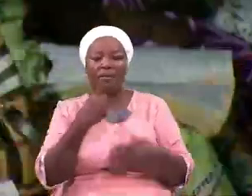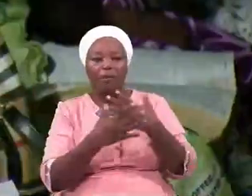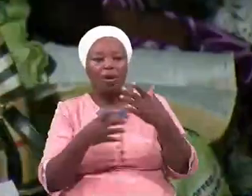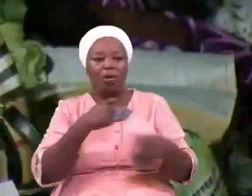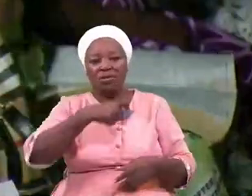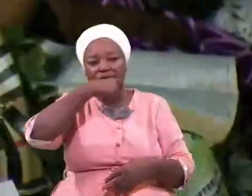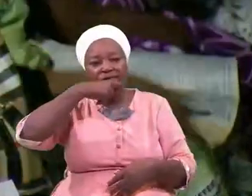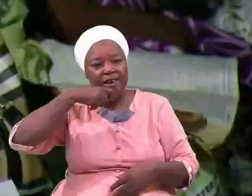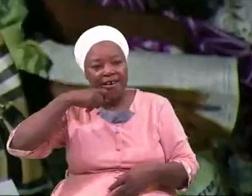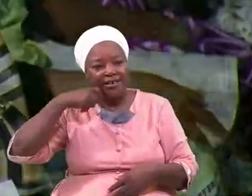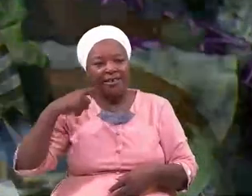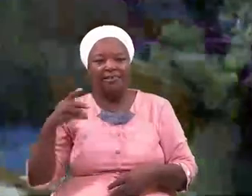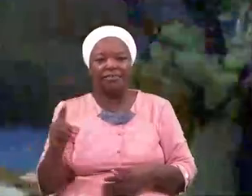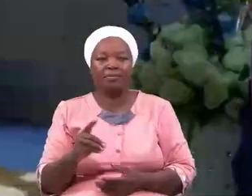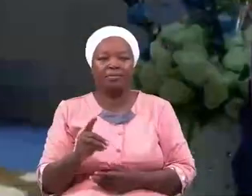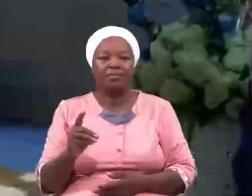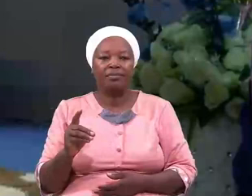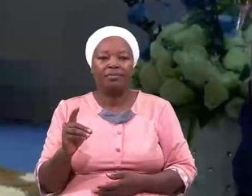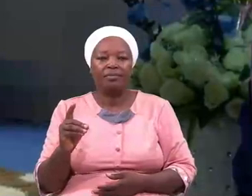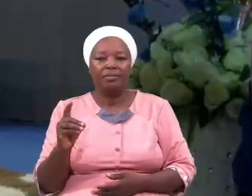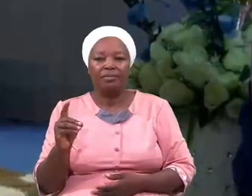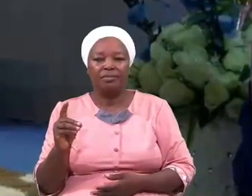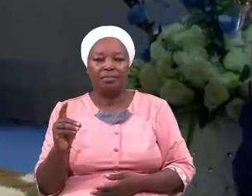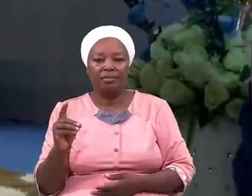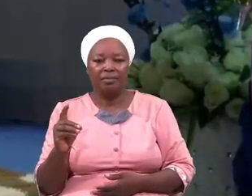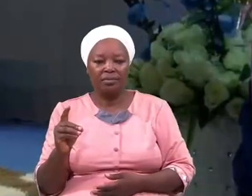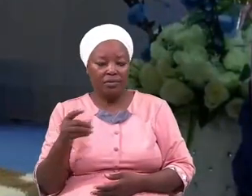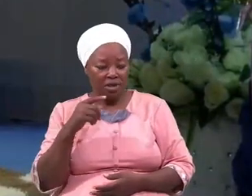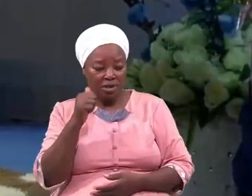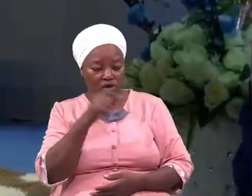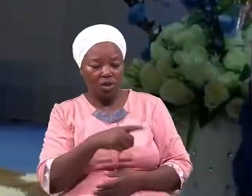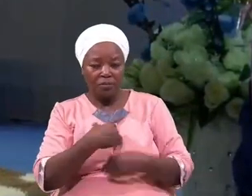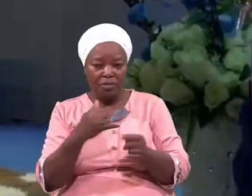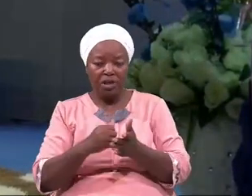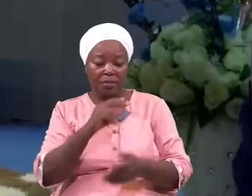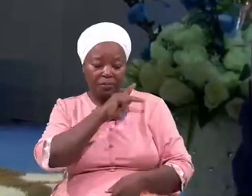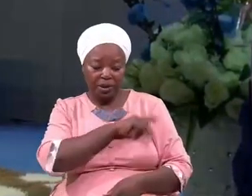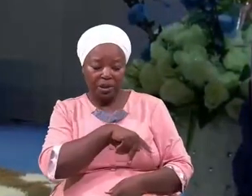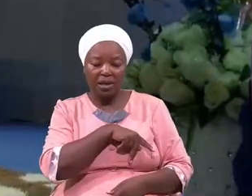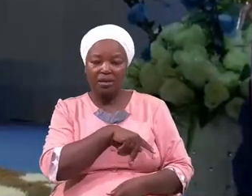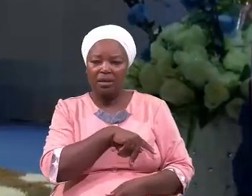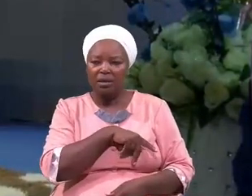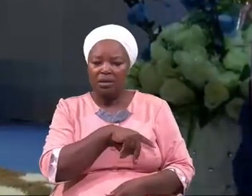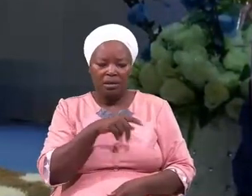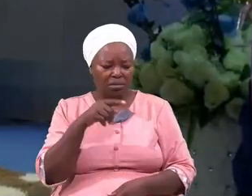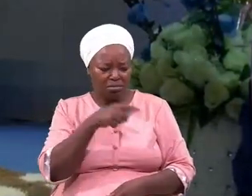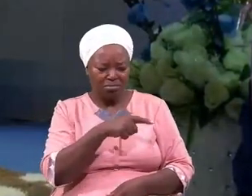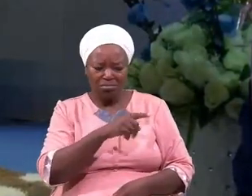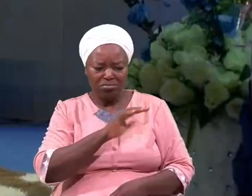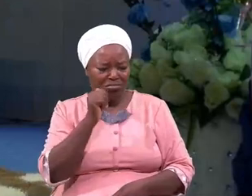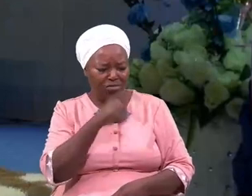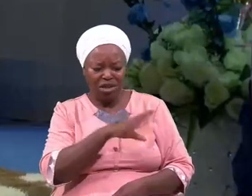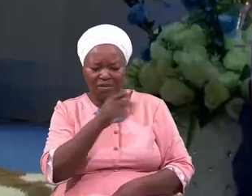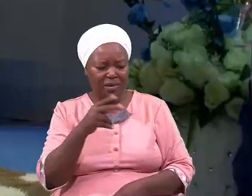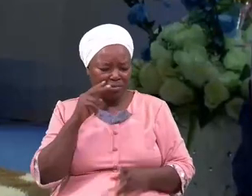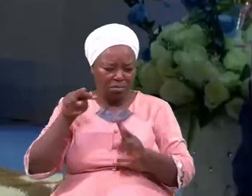Au même instant, la perte de sang s'arrêta. Oui, elle l'a personnalisée. Elle n'a pas regardé